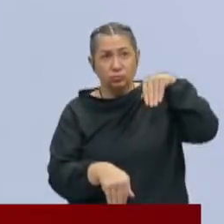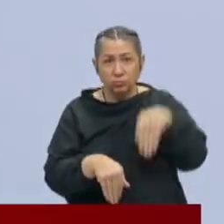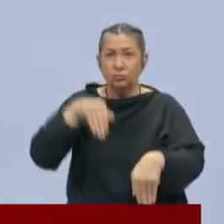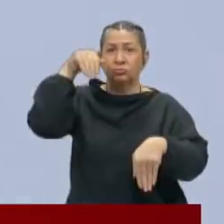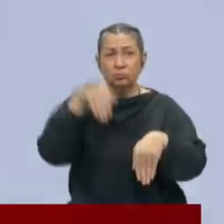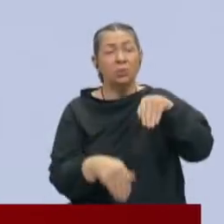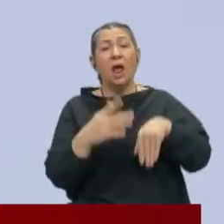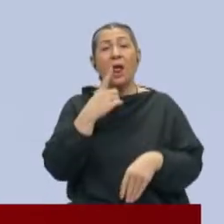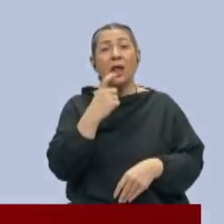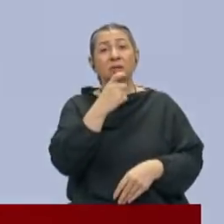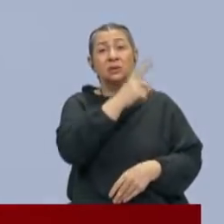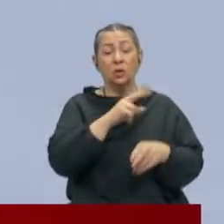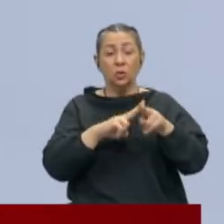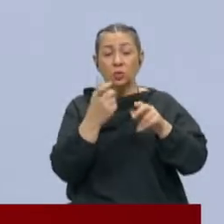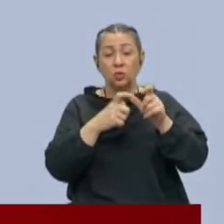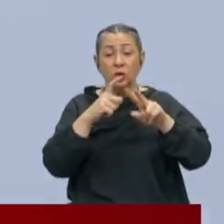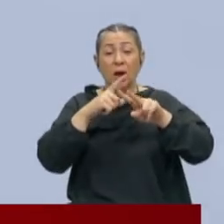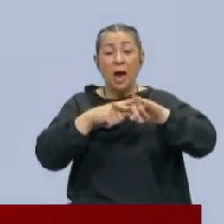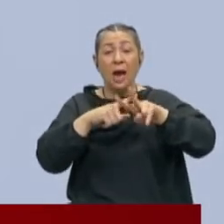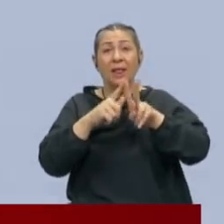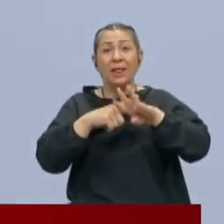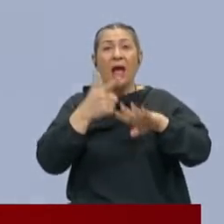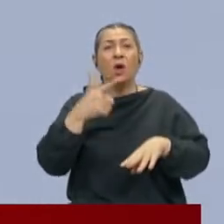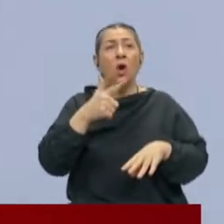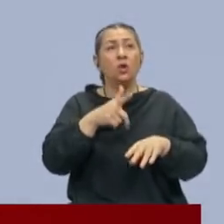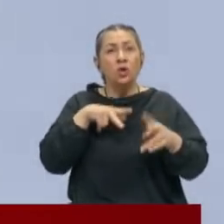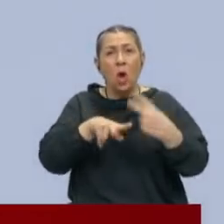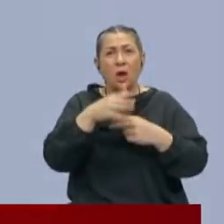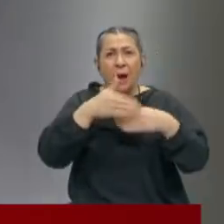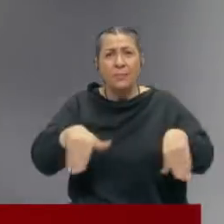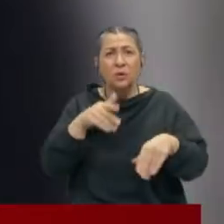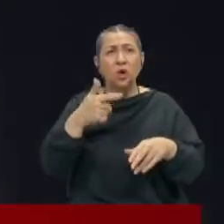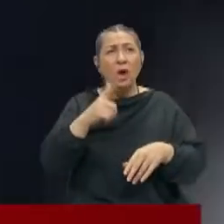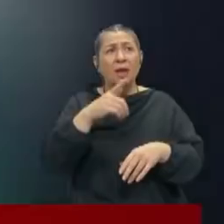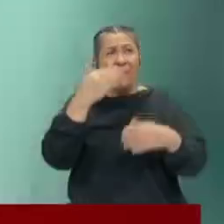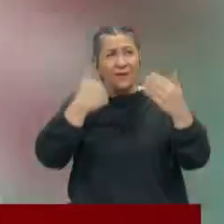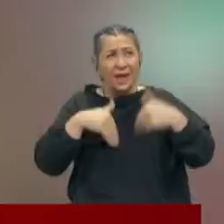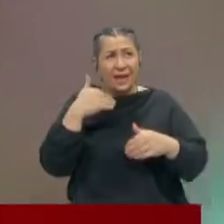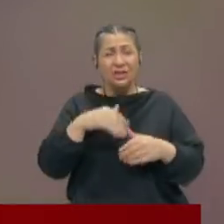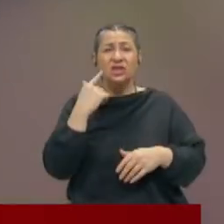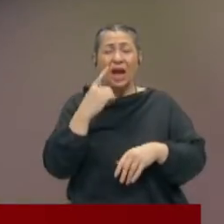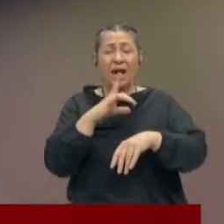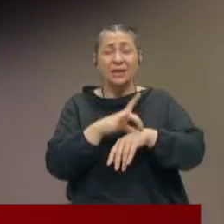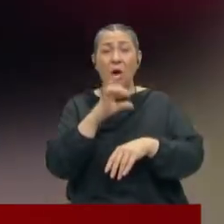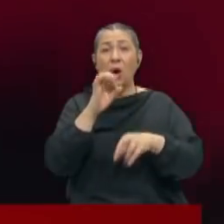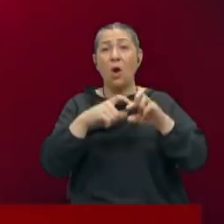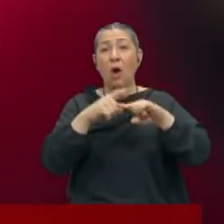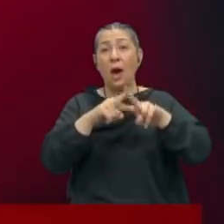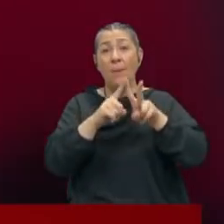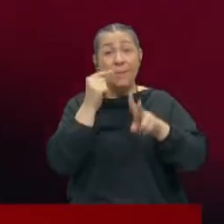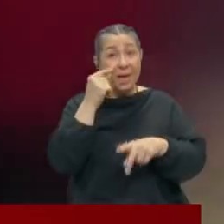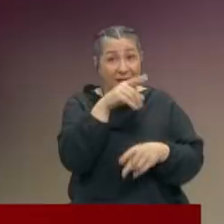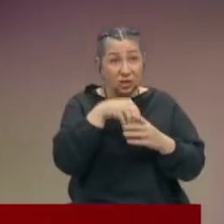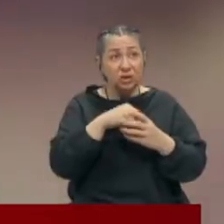kalıyor. Elazığ'da Kuşhane Köyü'nde de jandarma ekipleri yolu kapanan köyde yalnız yaşayan fiziksel engelli şeker hastası Orhan Bektaş